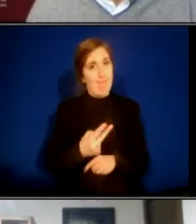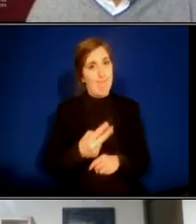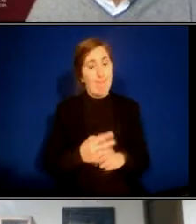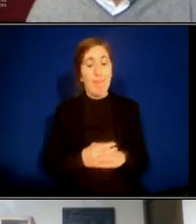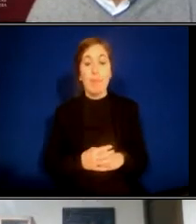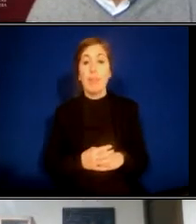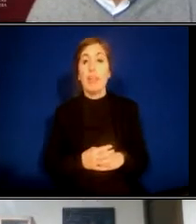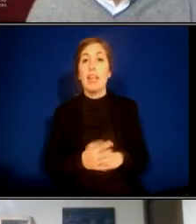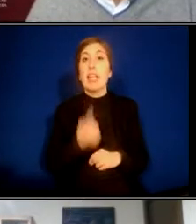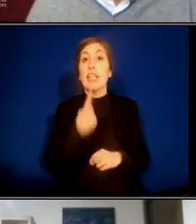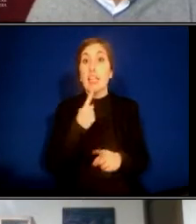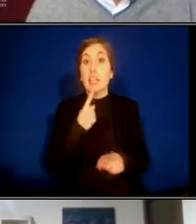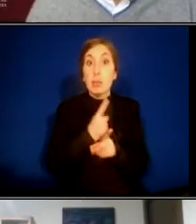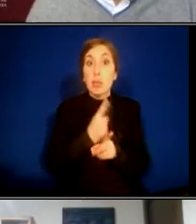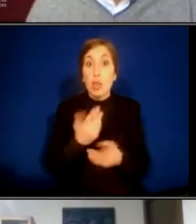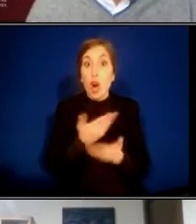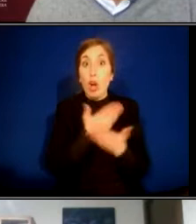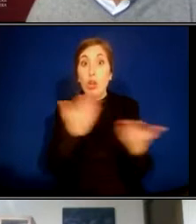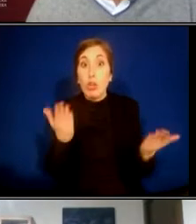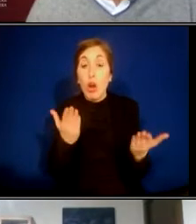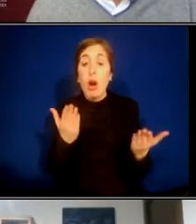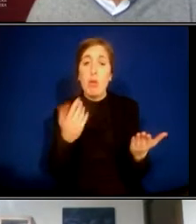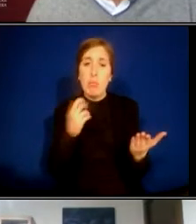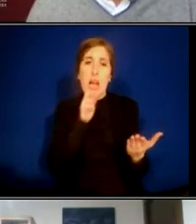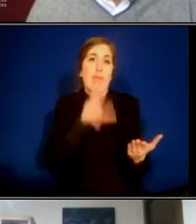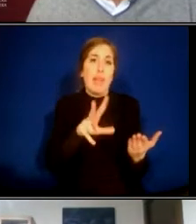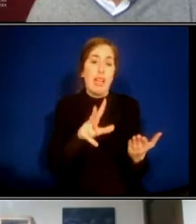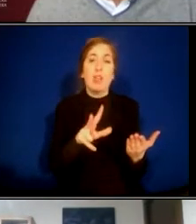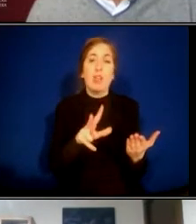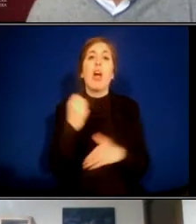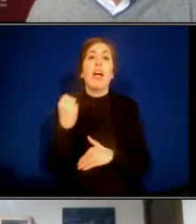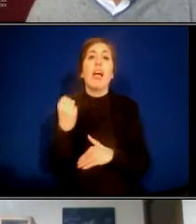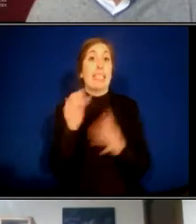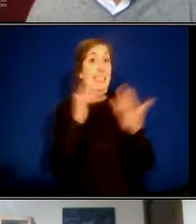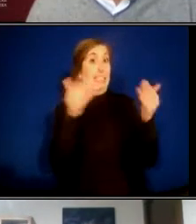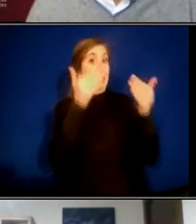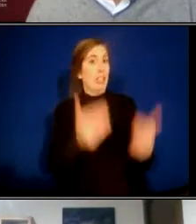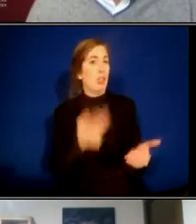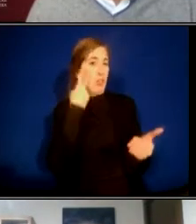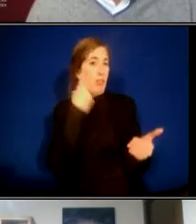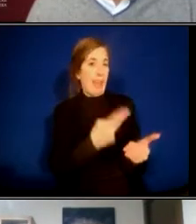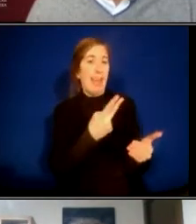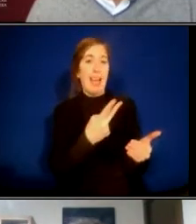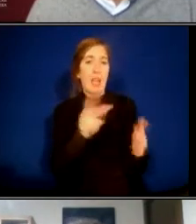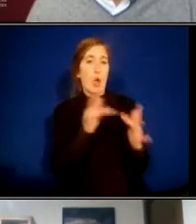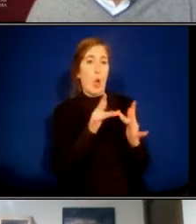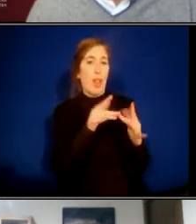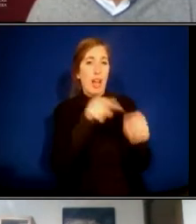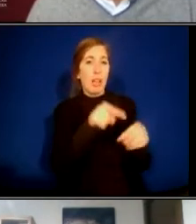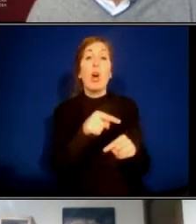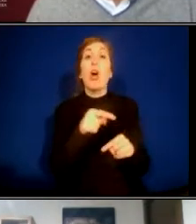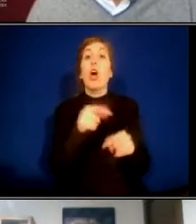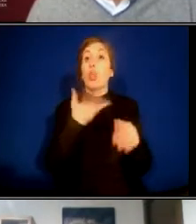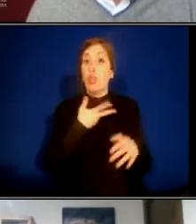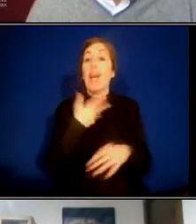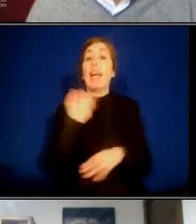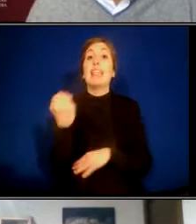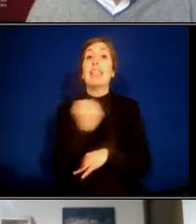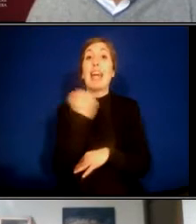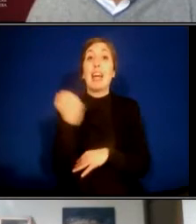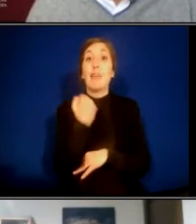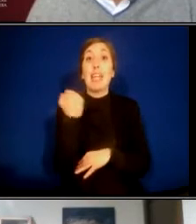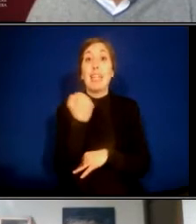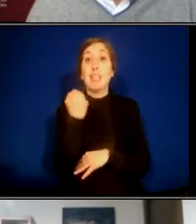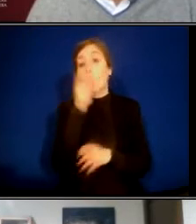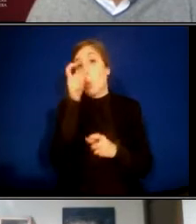avesse necessità, c'è anche un servizio e sul sito appunto si trovano i riferimenti per dare comunque anche le prime informazioni che sono